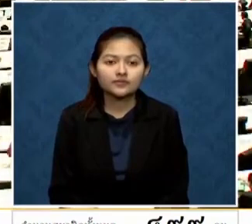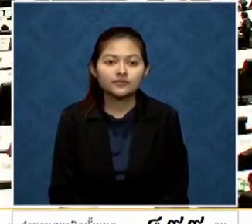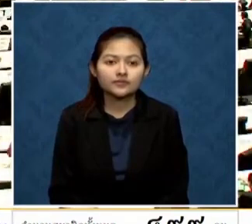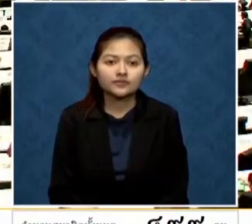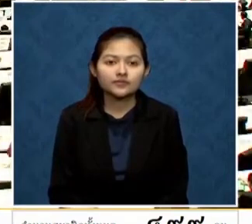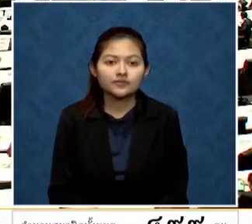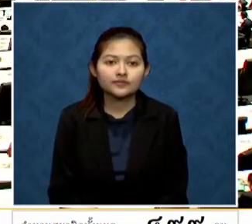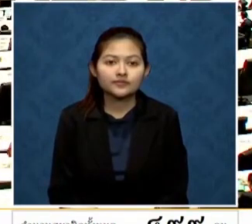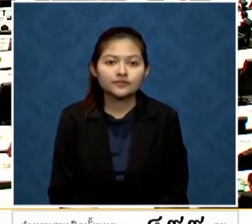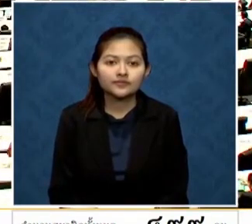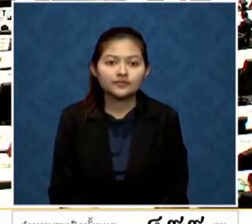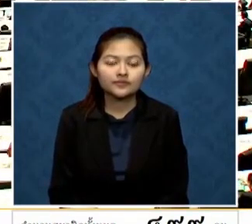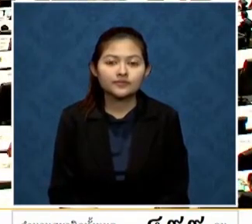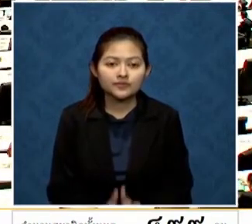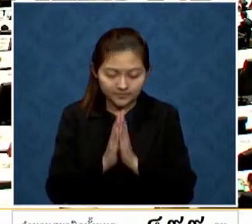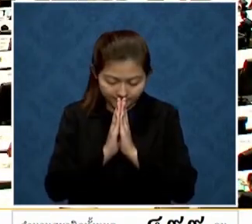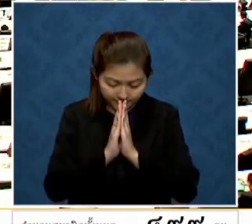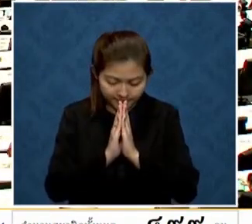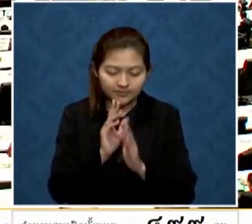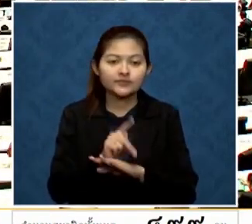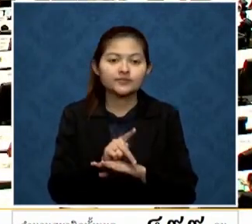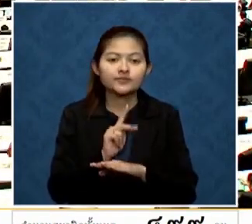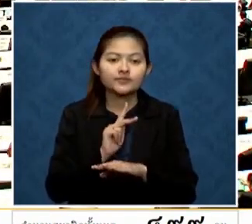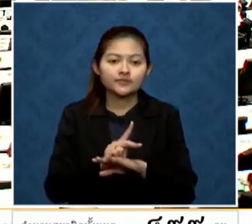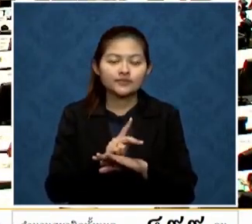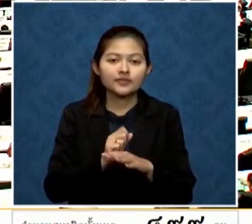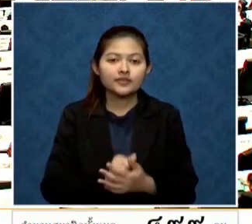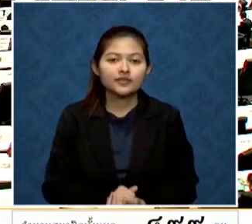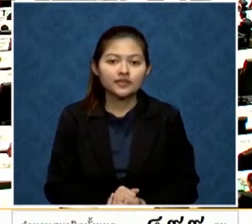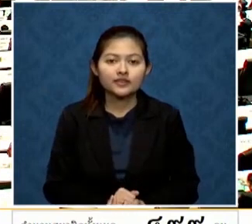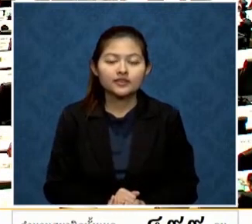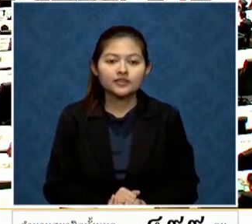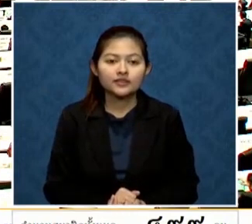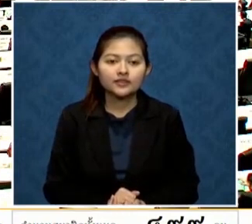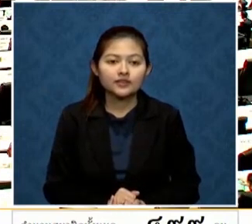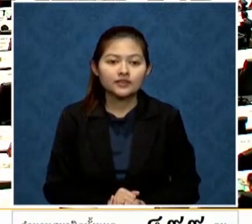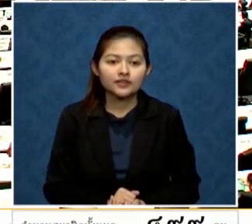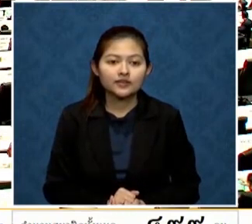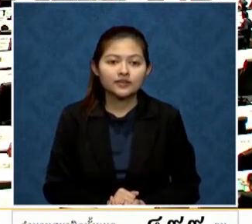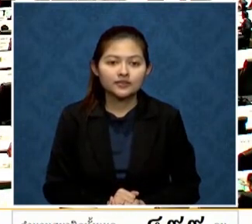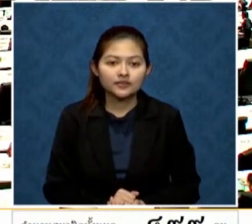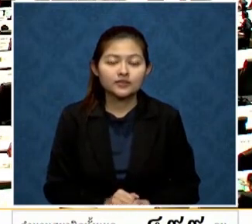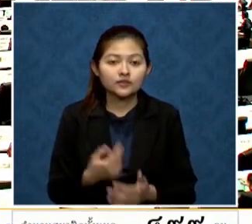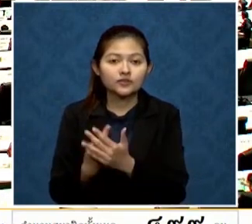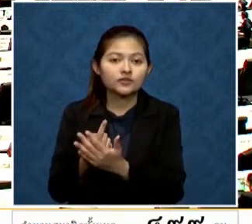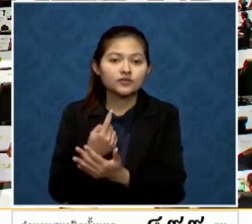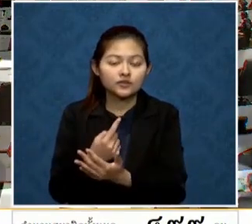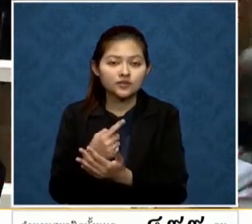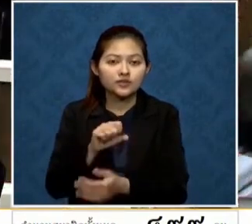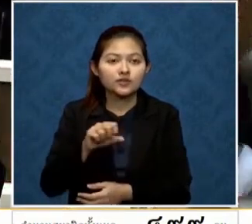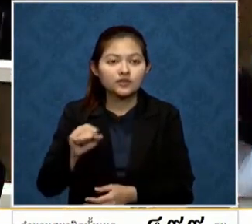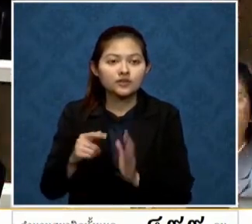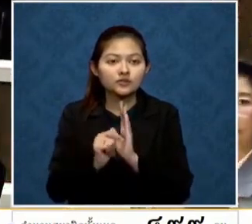ครับครับเรียนท่านประธานสภาที่เคารพครับผมประสิทธิ์ปธมผดุงศักดิ์นะครับผู้แทนราษฎรจังหวัด